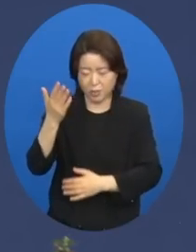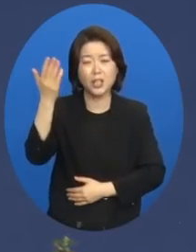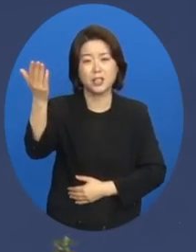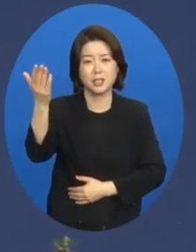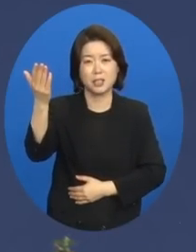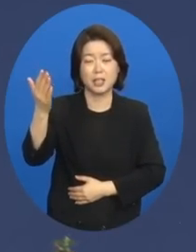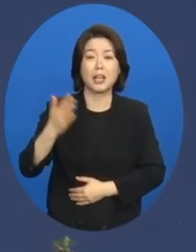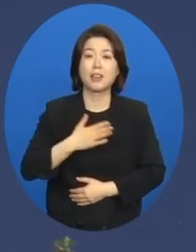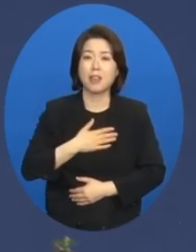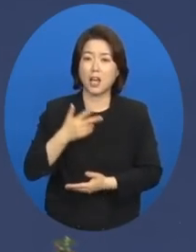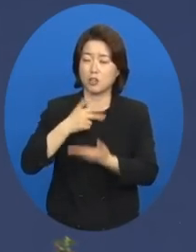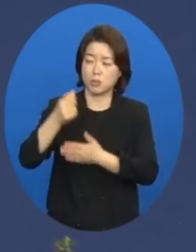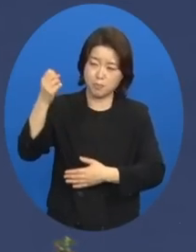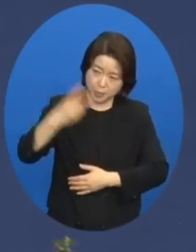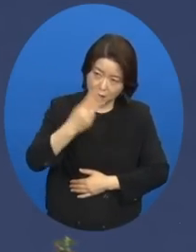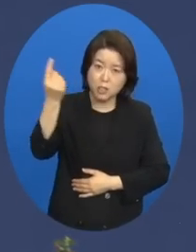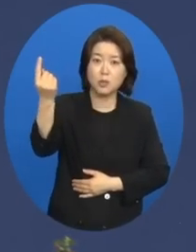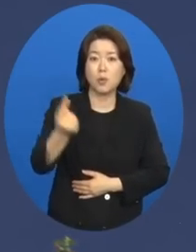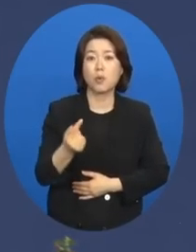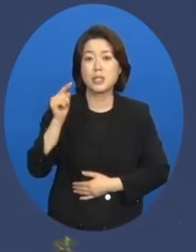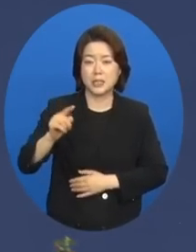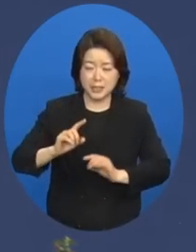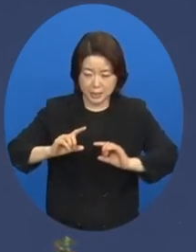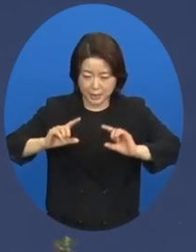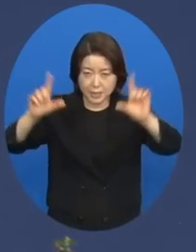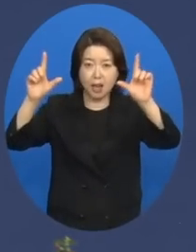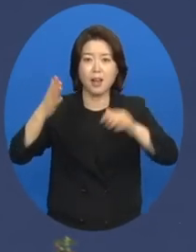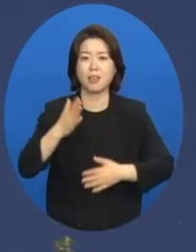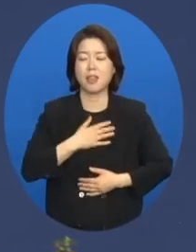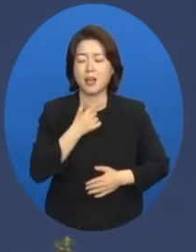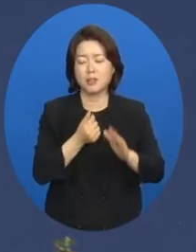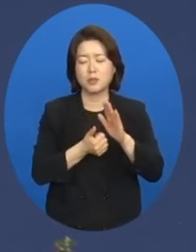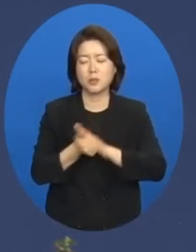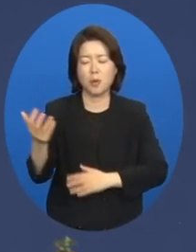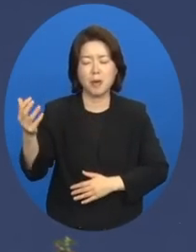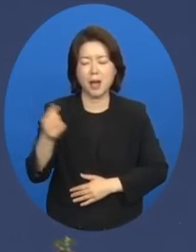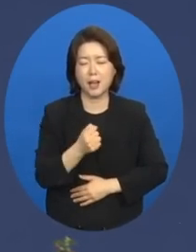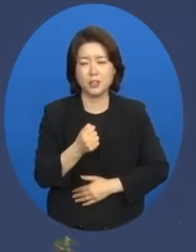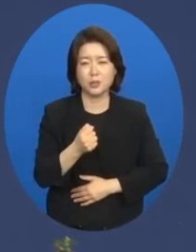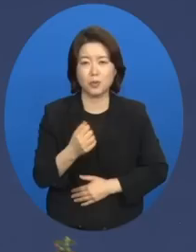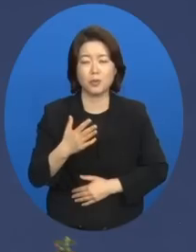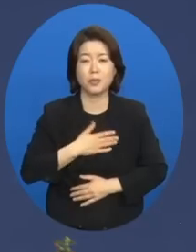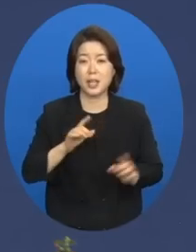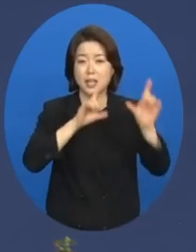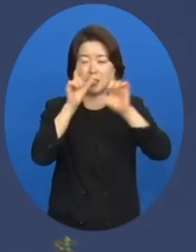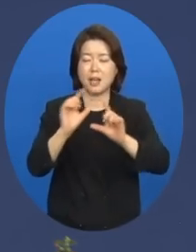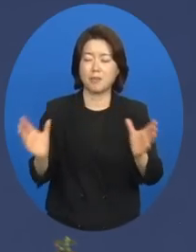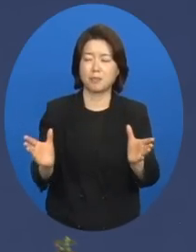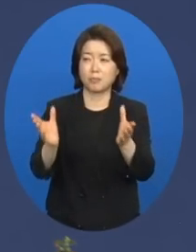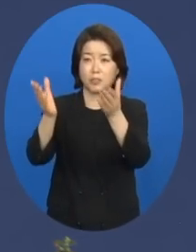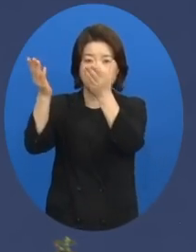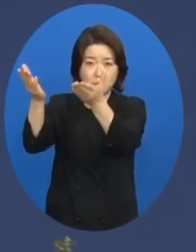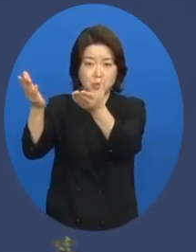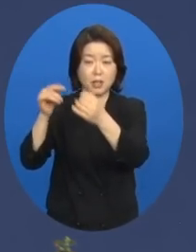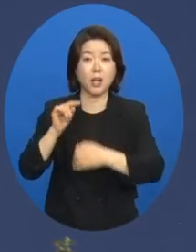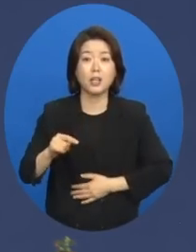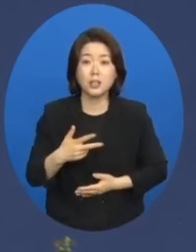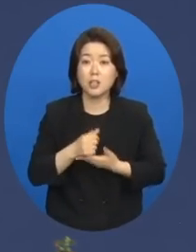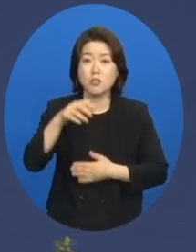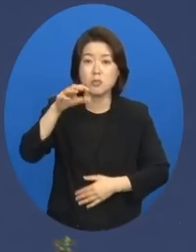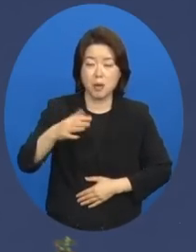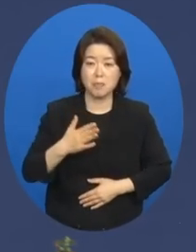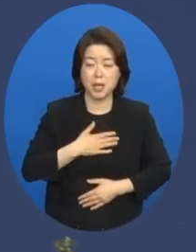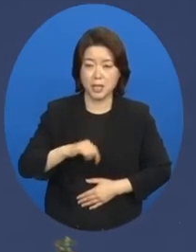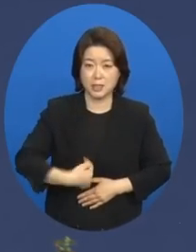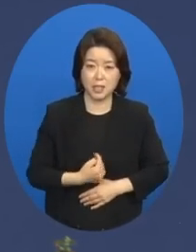나는 주님 다시 오시는 그날을 나의 소망으로 삼고 자의 삶을 드립니다. 이렇게 주님 앞에